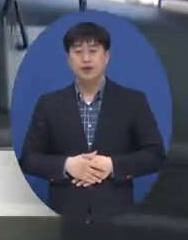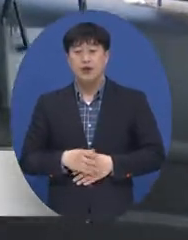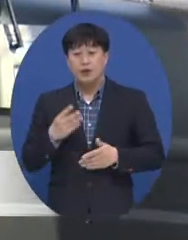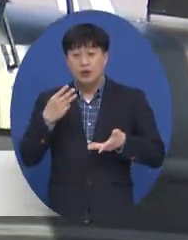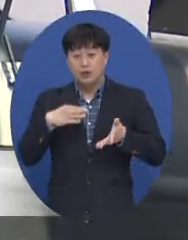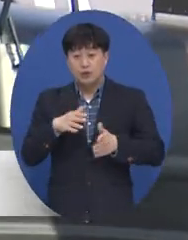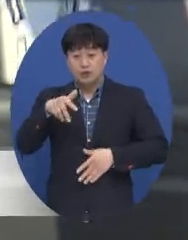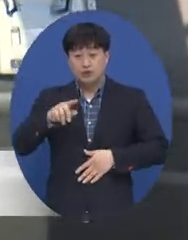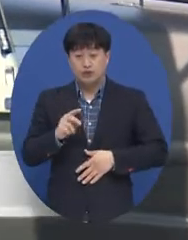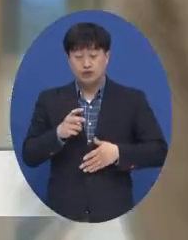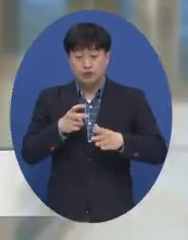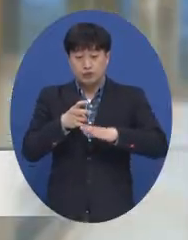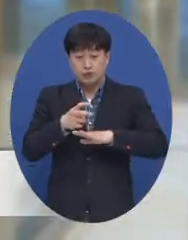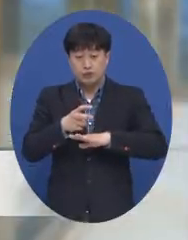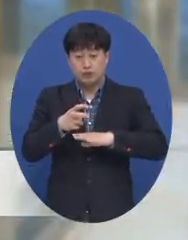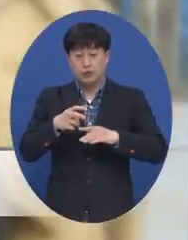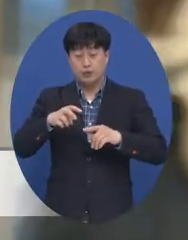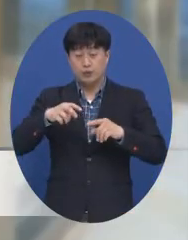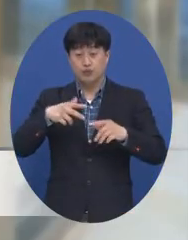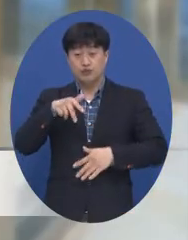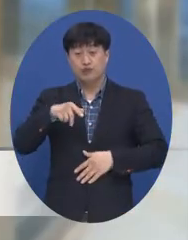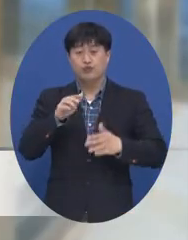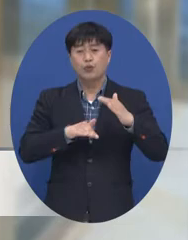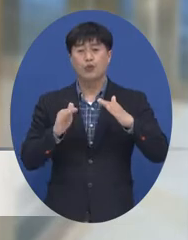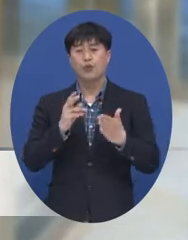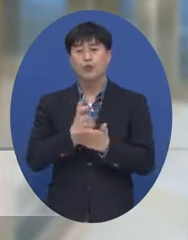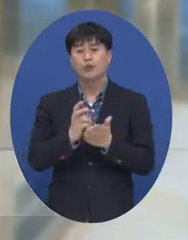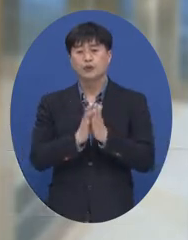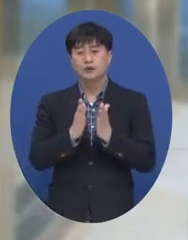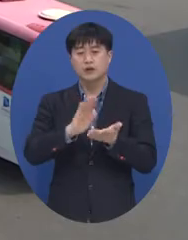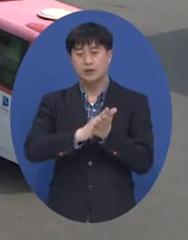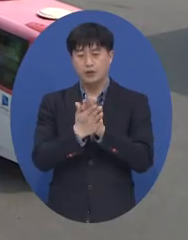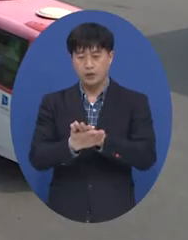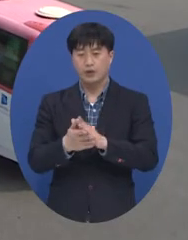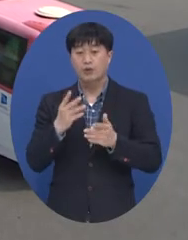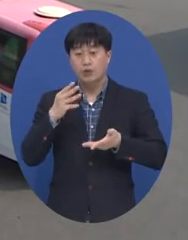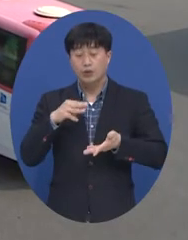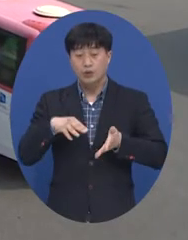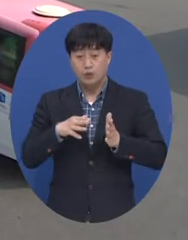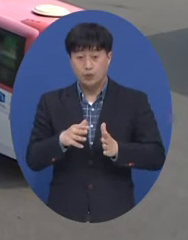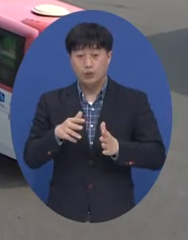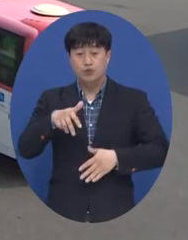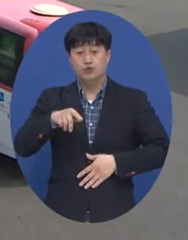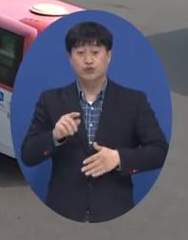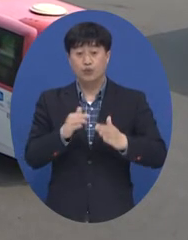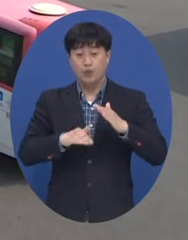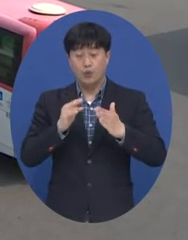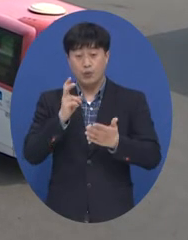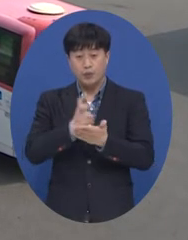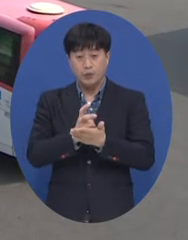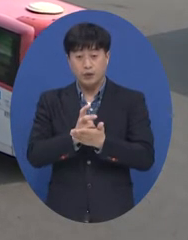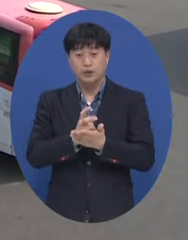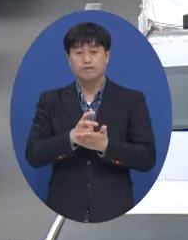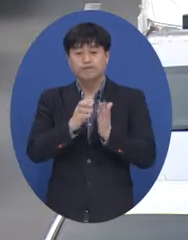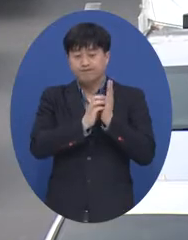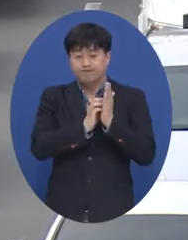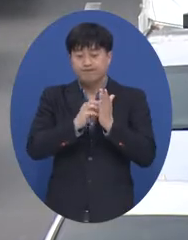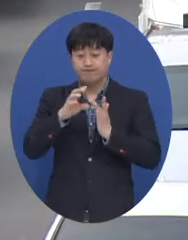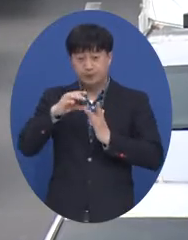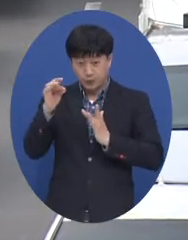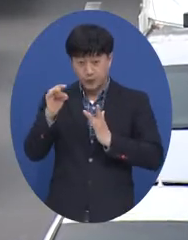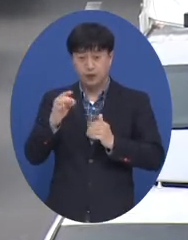모두 경기도형 버스 준공영제를 도입하면서 생긴 변화입니다. 경기도 준공영제는 노선 입찰제